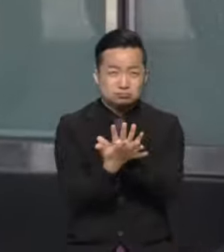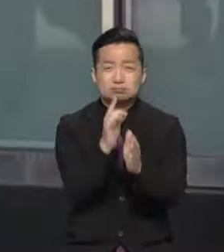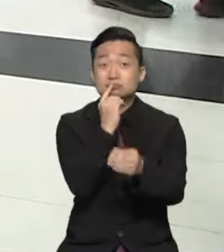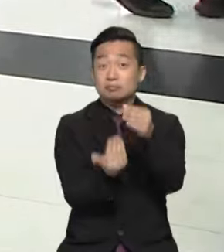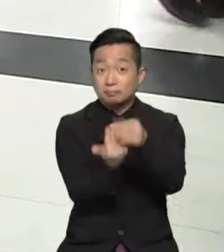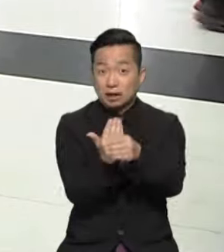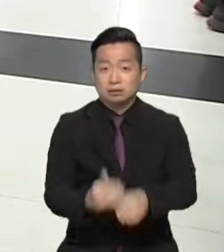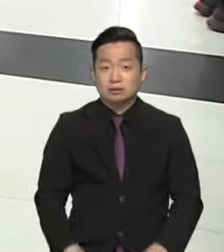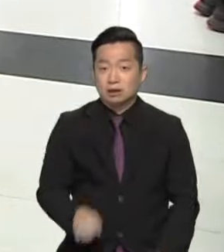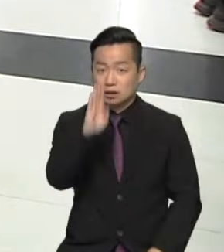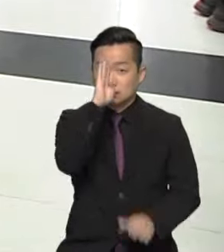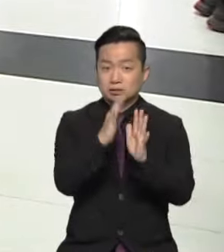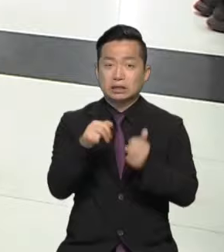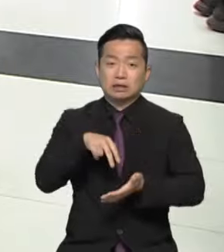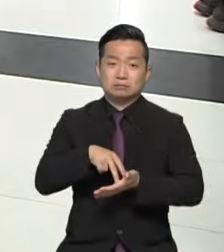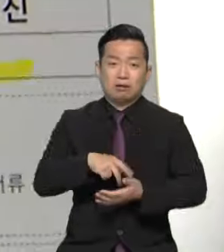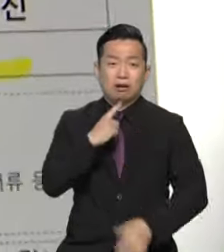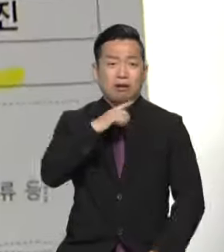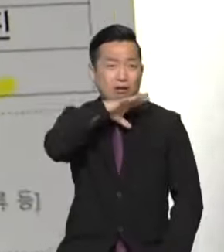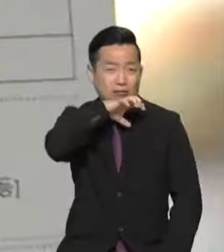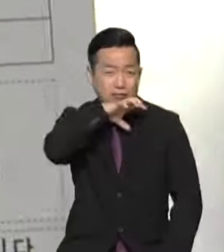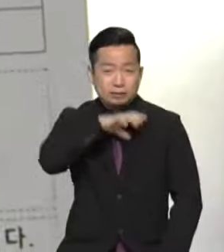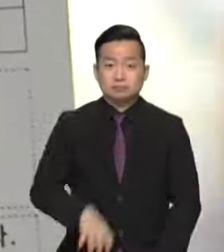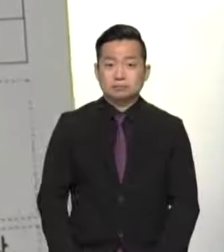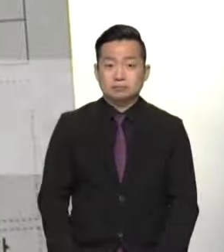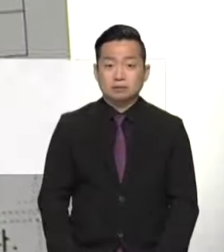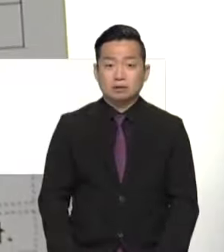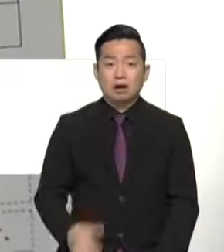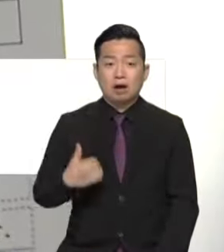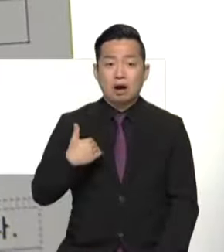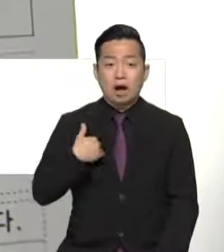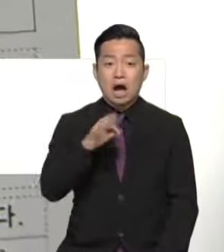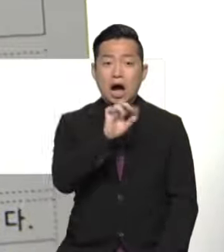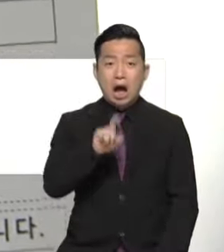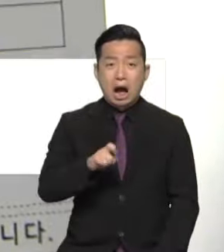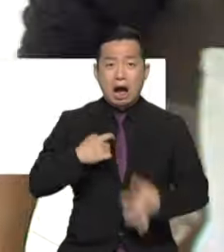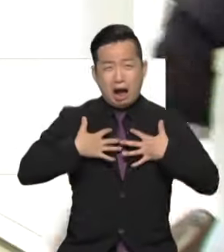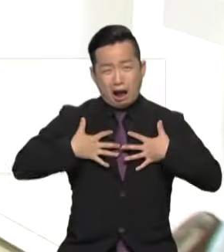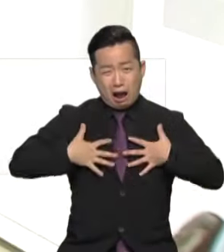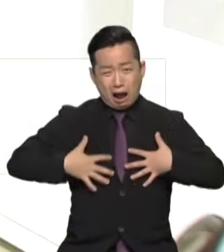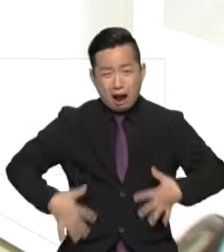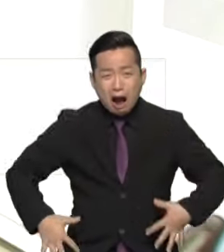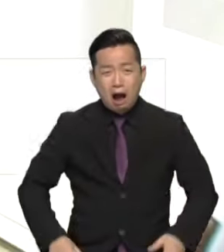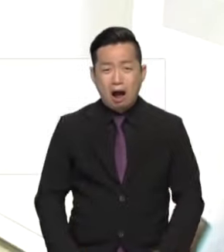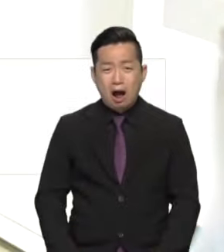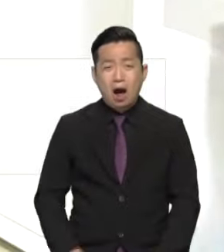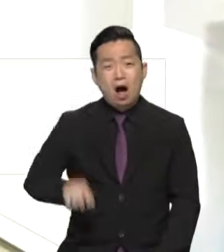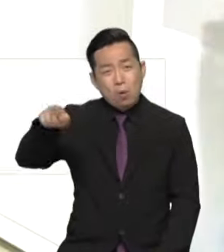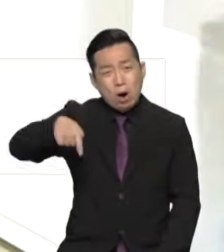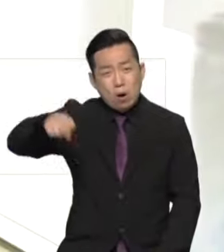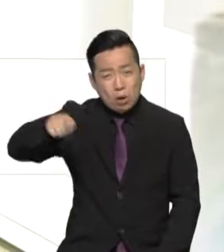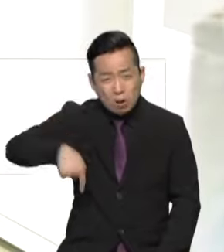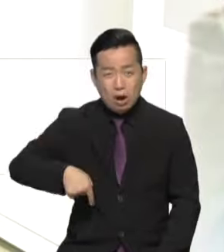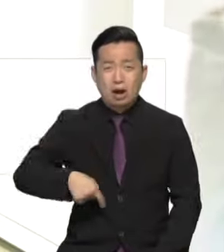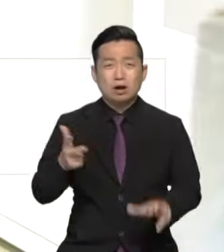상황에서 환자들의 불만은 커지고 있습니다. 암이 다 전이 됐으니까 얼만큼 와야지